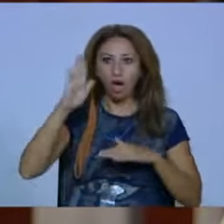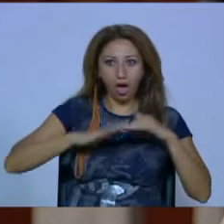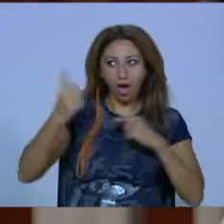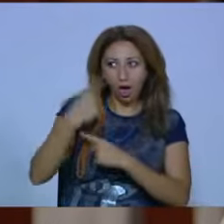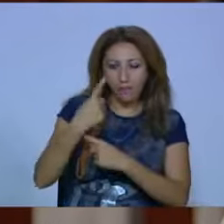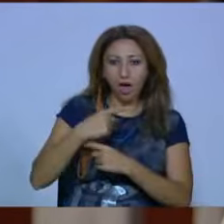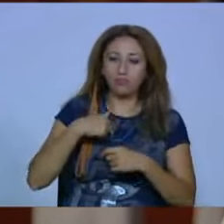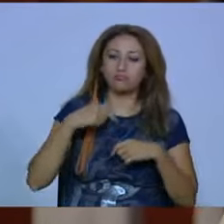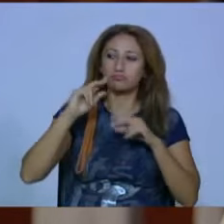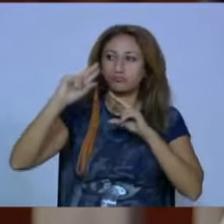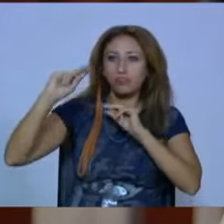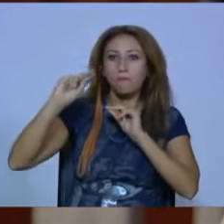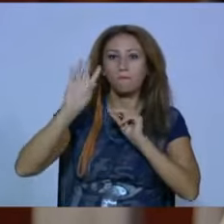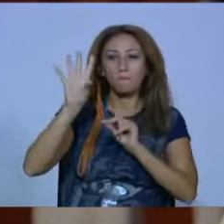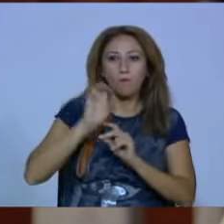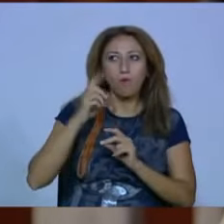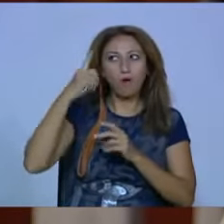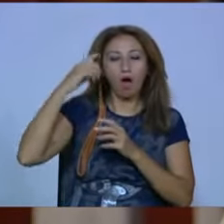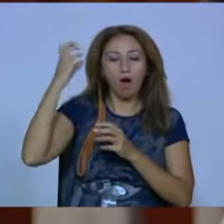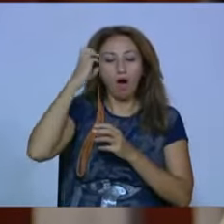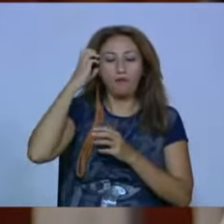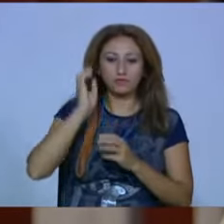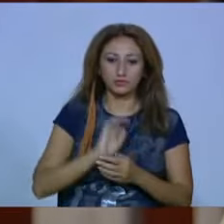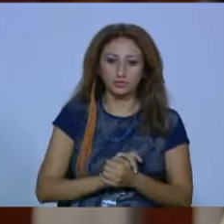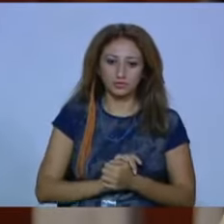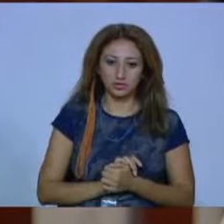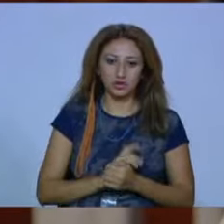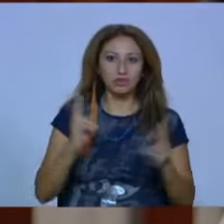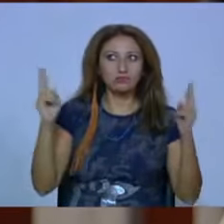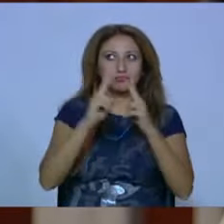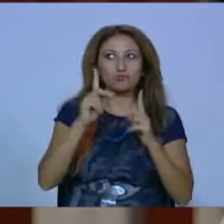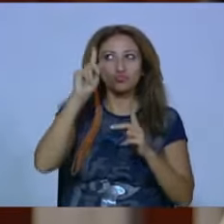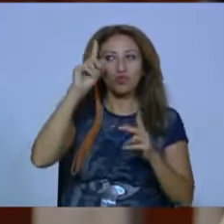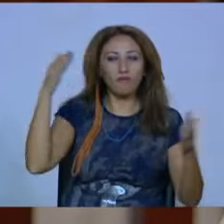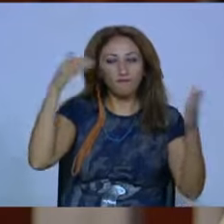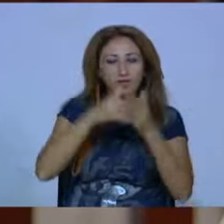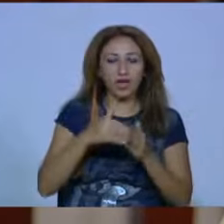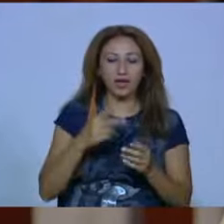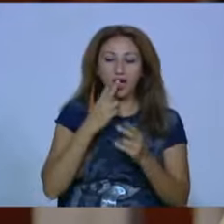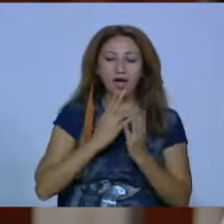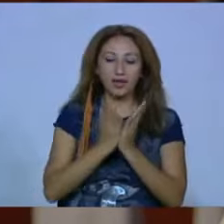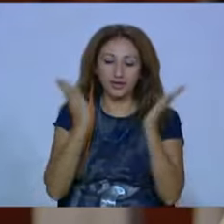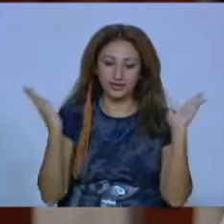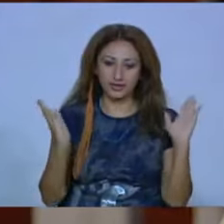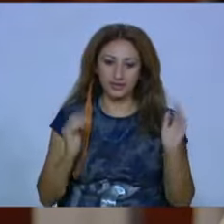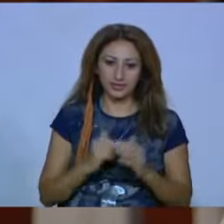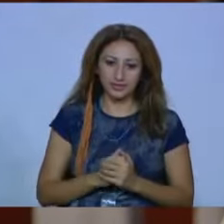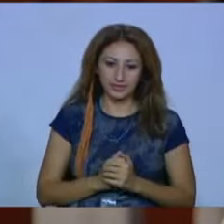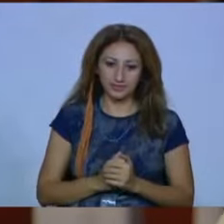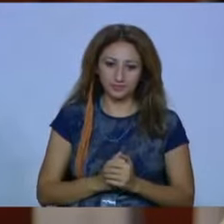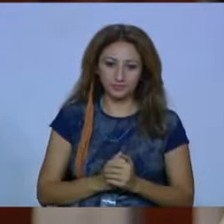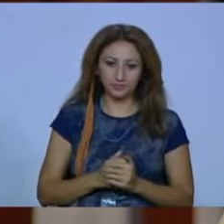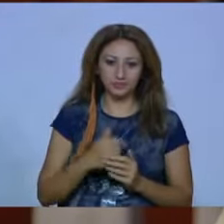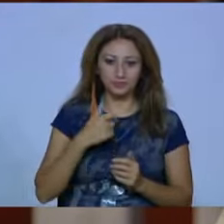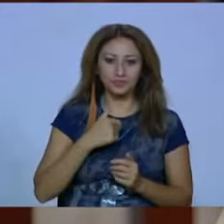الحمد لله، وإن شاء الله نلحق بيه على خير، وأنا علاء الحمد لله هفضل شايل